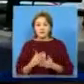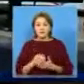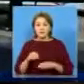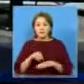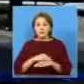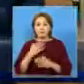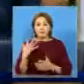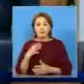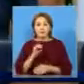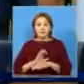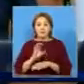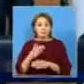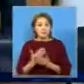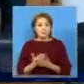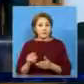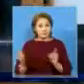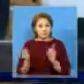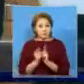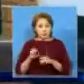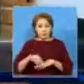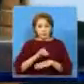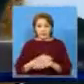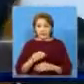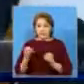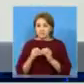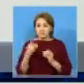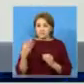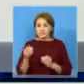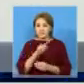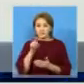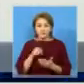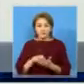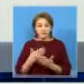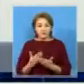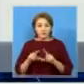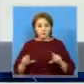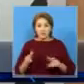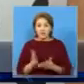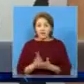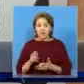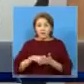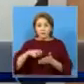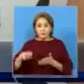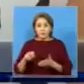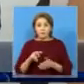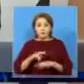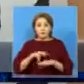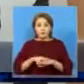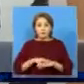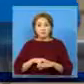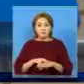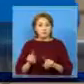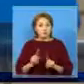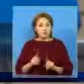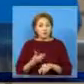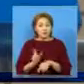5 обращений. О наличных приемах акиму сельского округа 10 вопросов. В одном здании располагается почтовое отделение и участковый пункт полиции, что